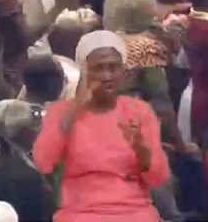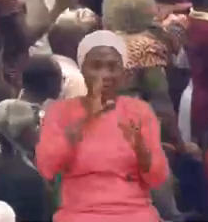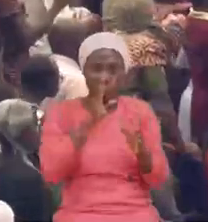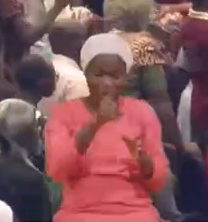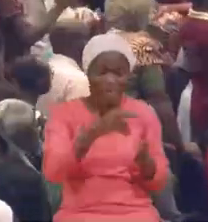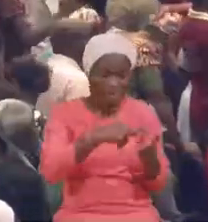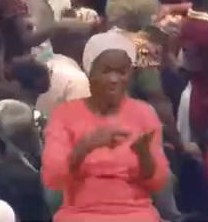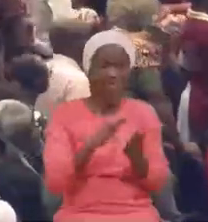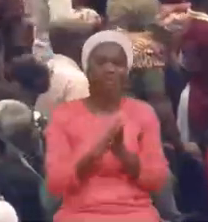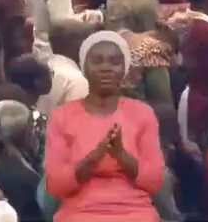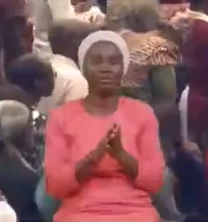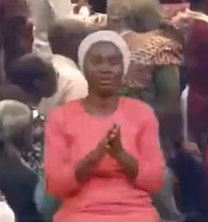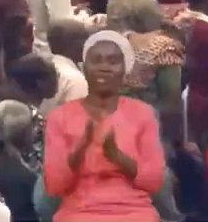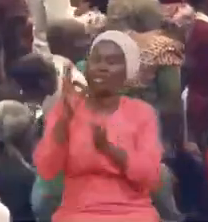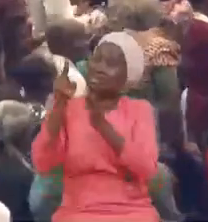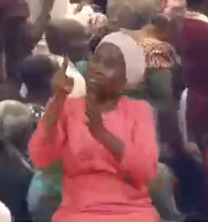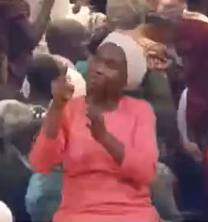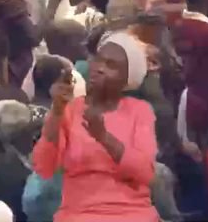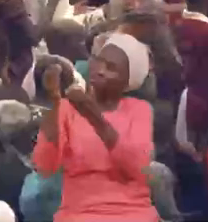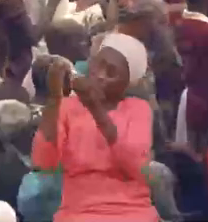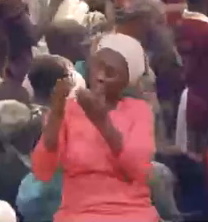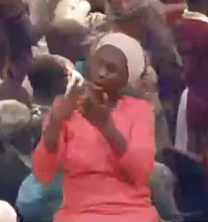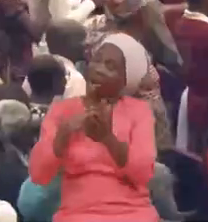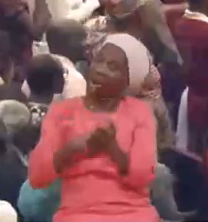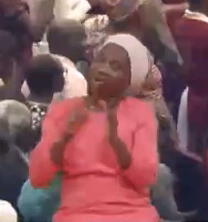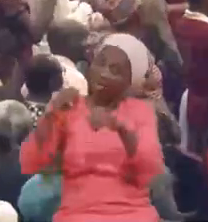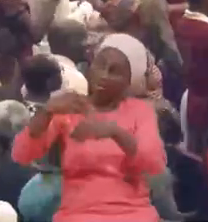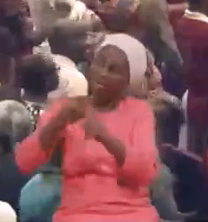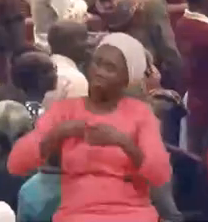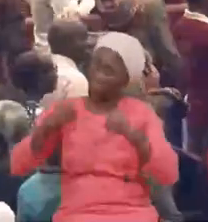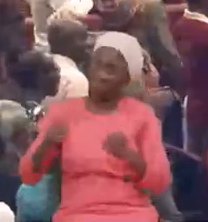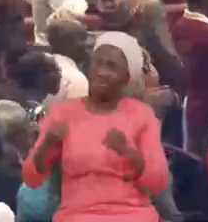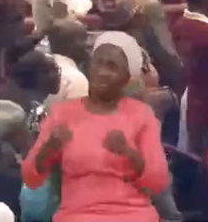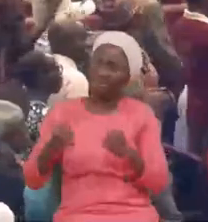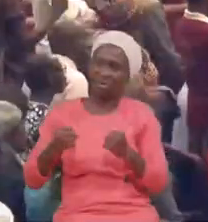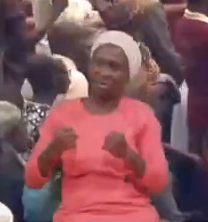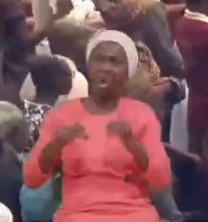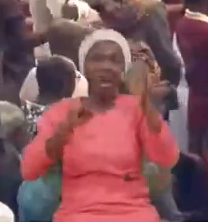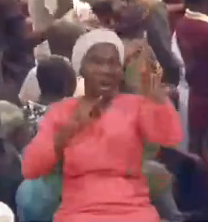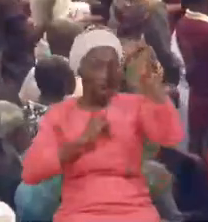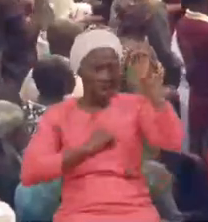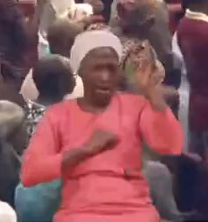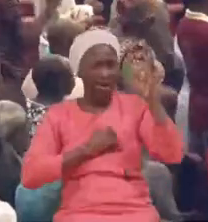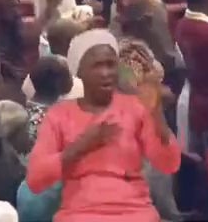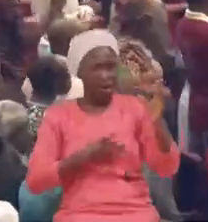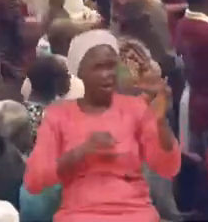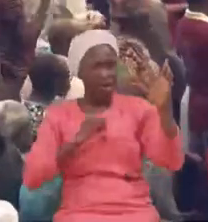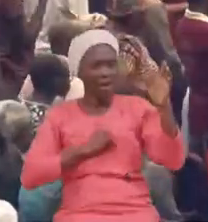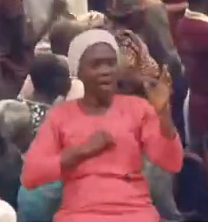tu le veux, tu peux me rendre fort. Je le veux, sois fort.